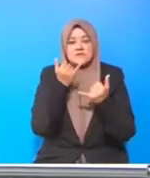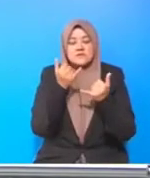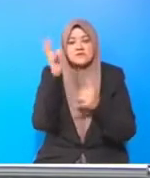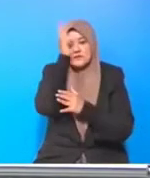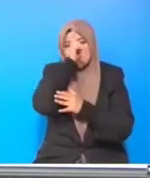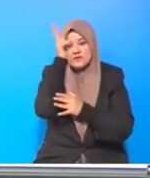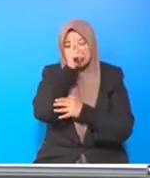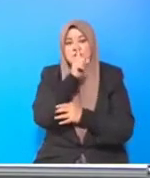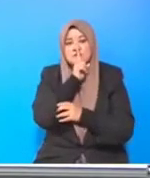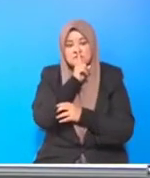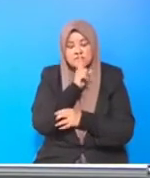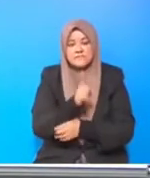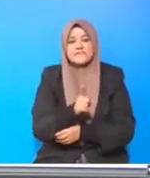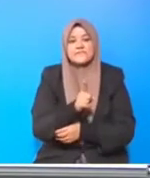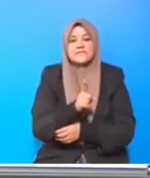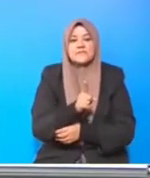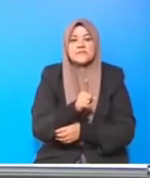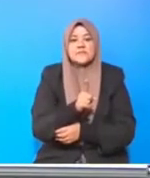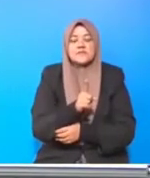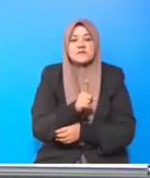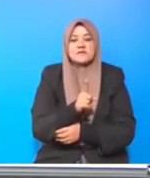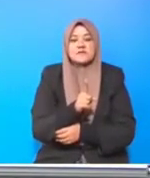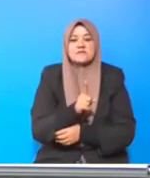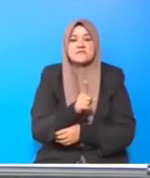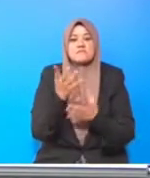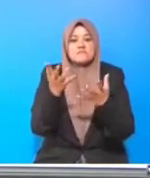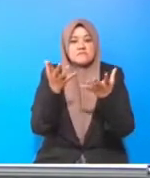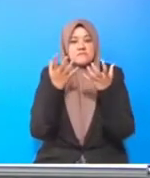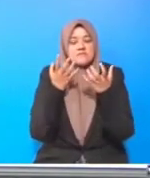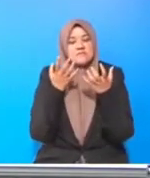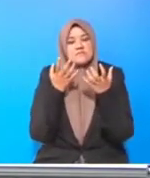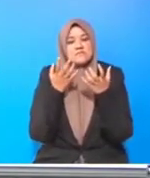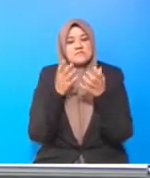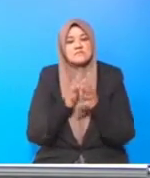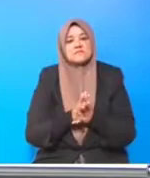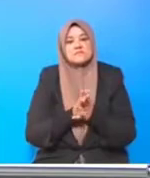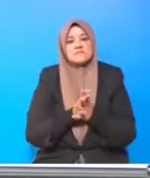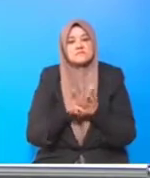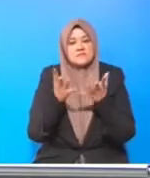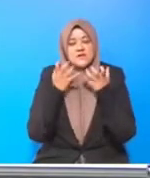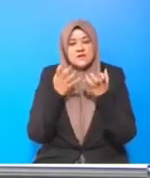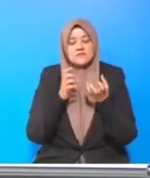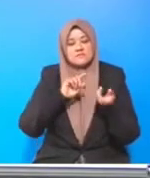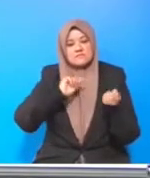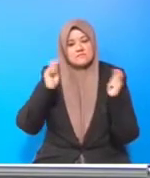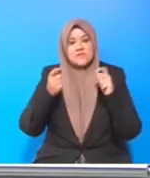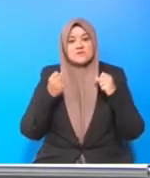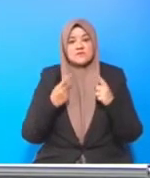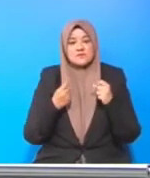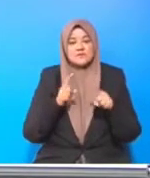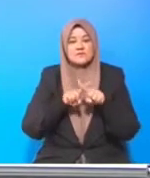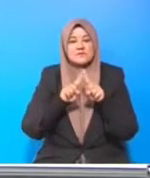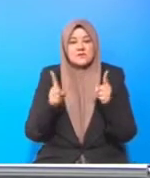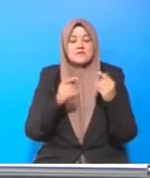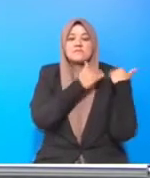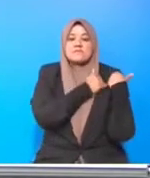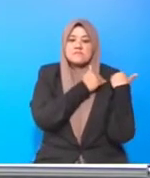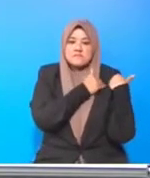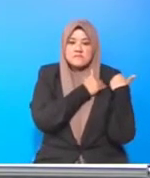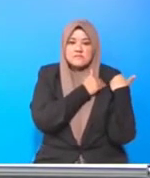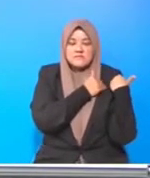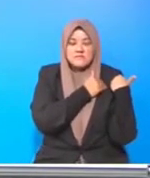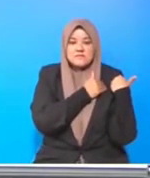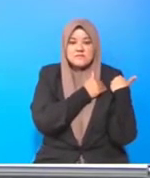kerajaan walaupun eh dikatakan ingin eh diswastakan dan sebagainya namun tanggung